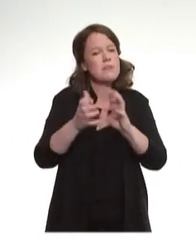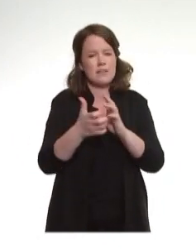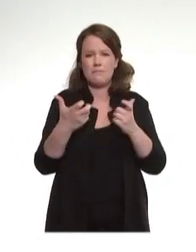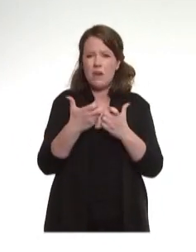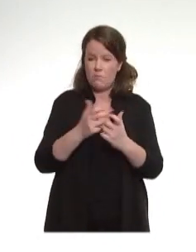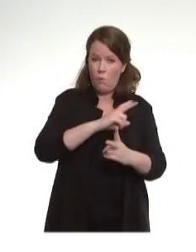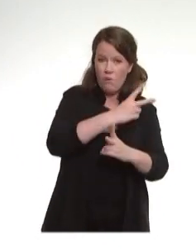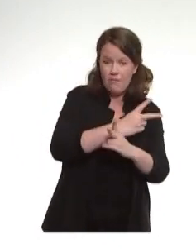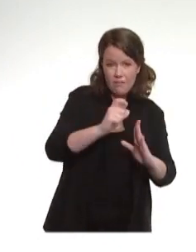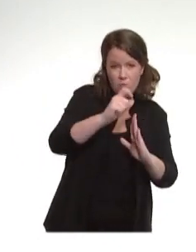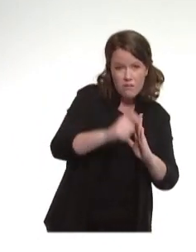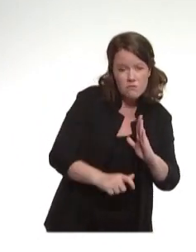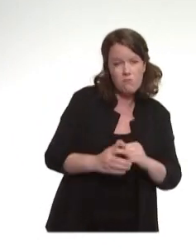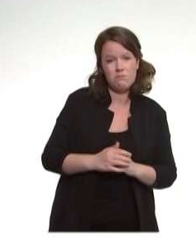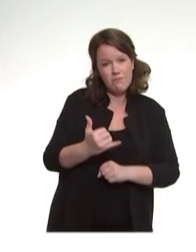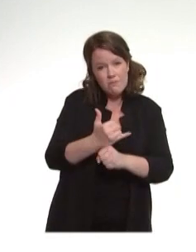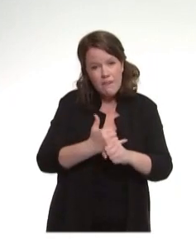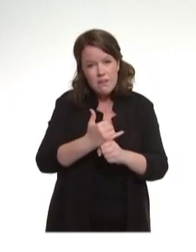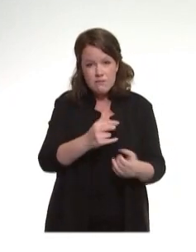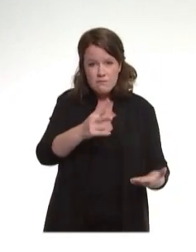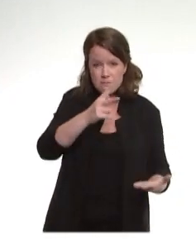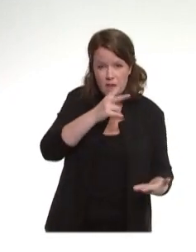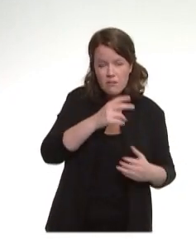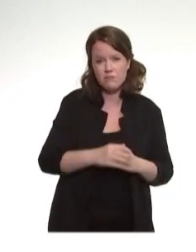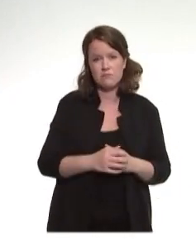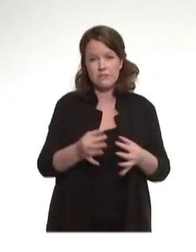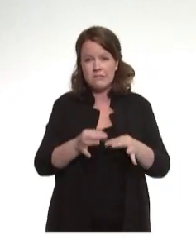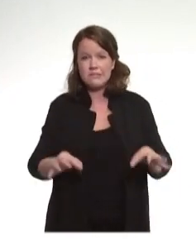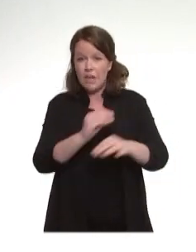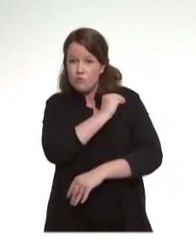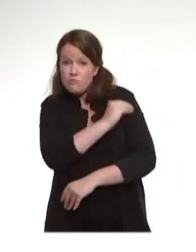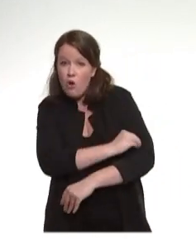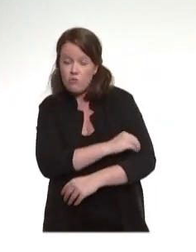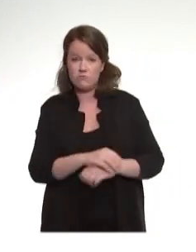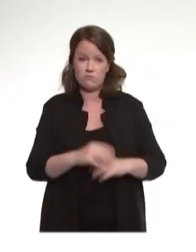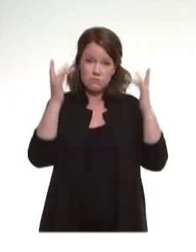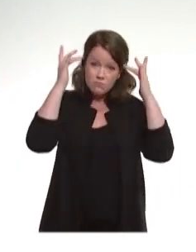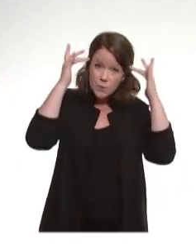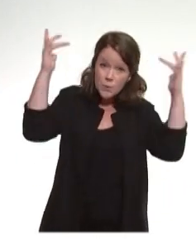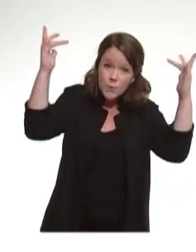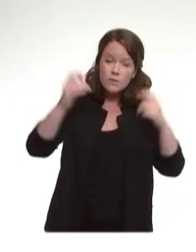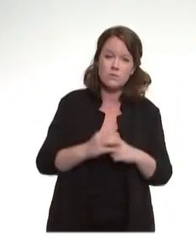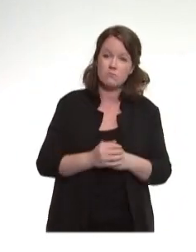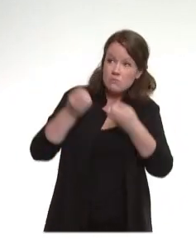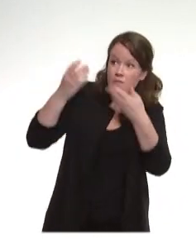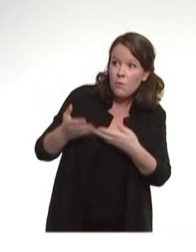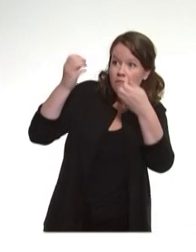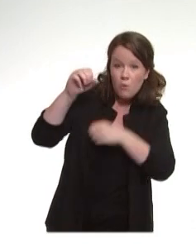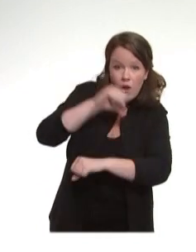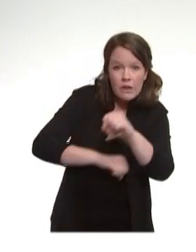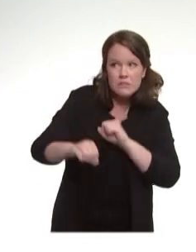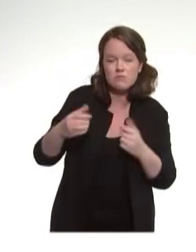les cafés les salles de sport le monde de la culture le monde de l'événementiel ou associé à